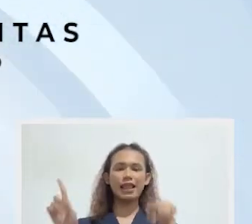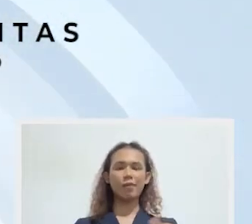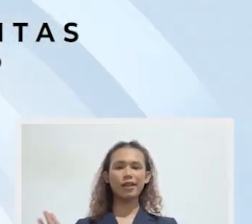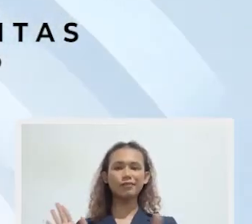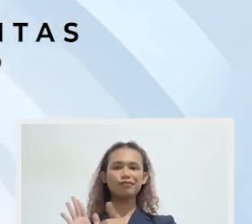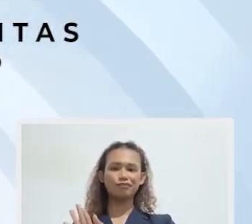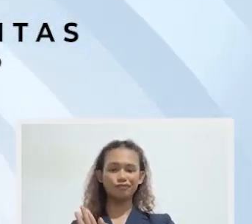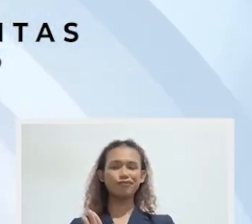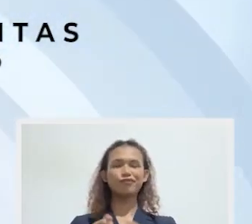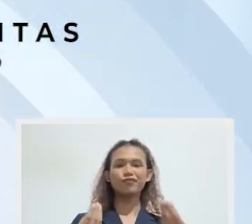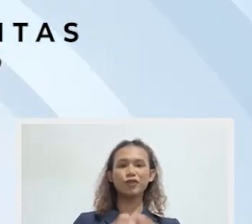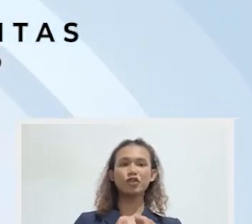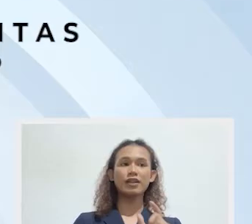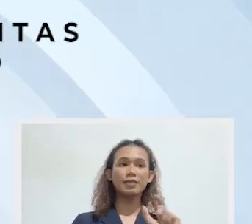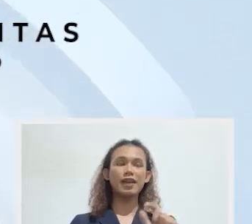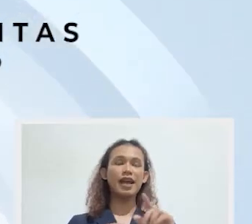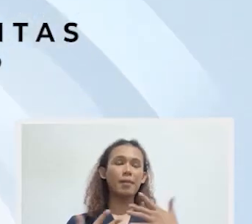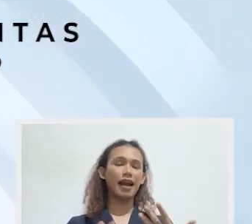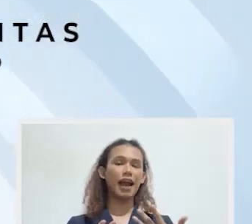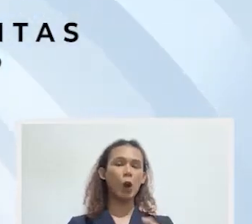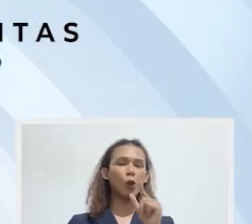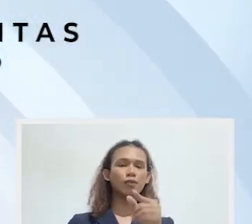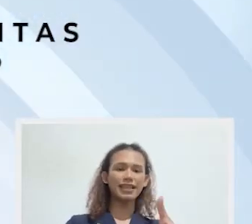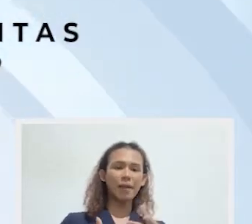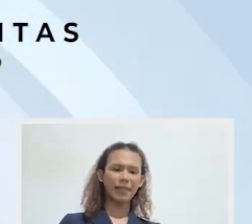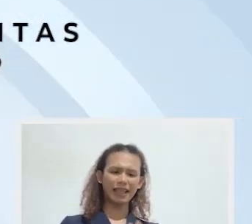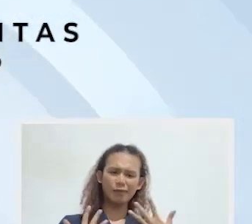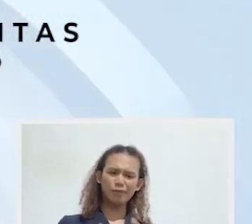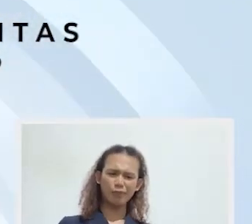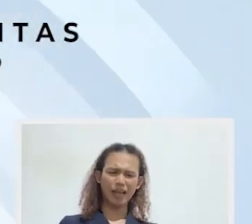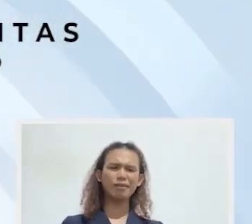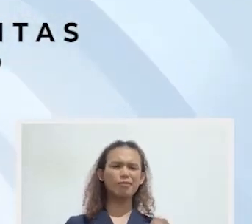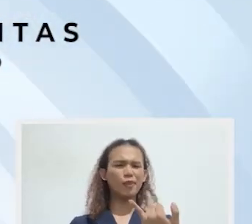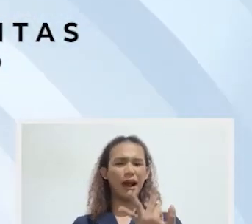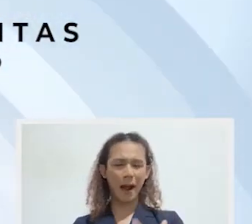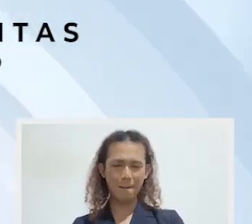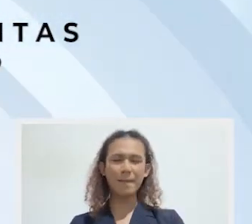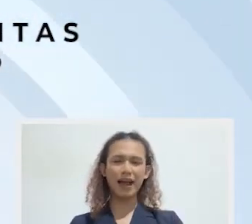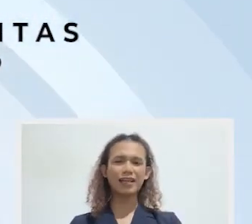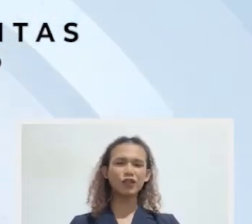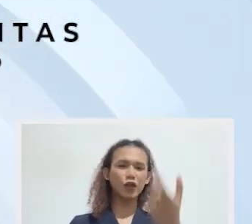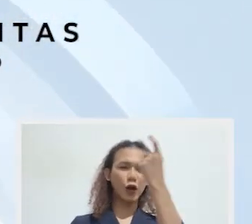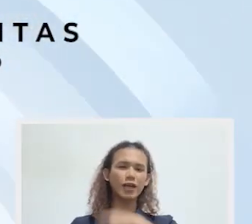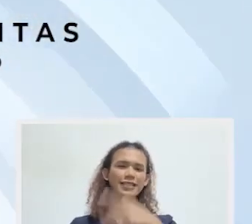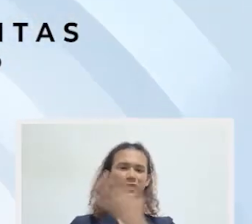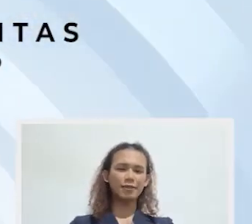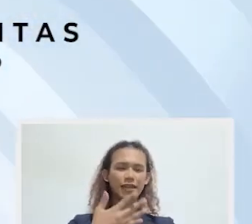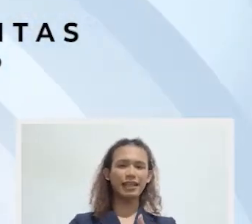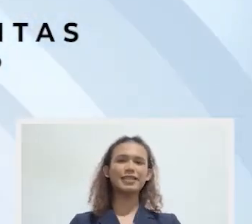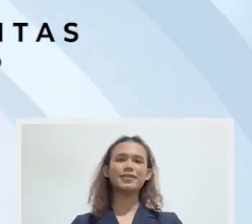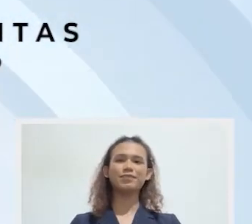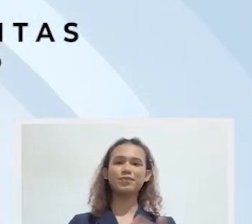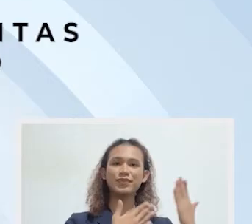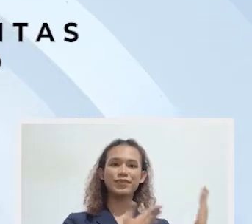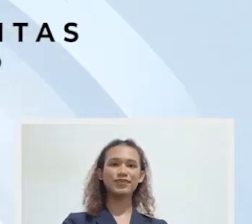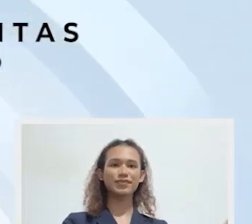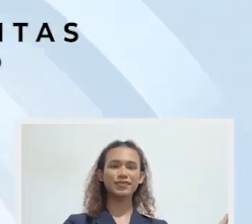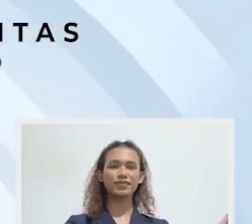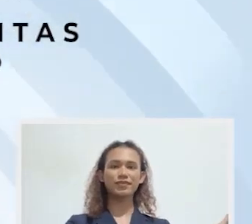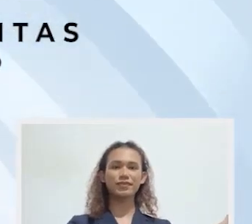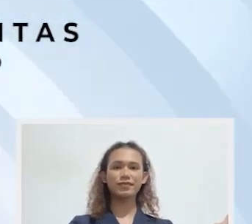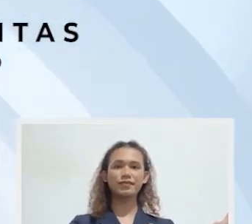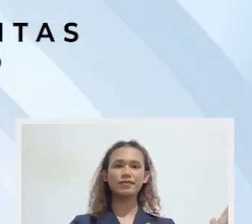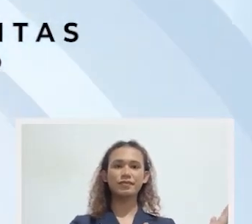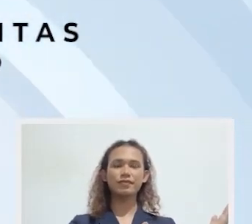berikut. Kemudian dikonversi ke dalam rumus untuk mendapatkan perkiraan berat badan dari pasien disabilitas.